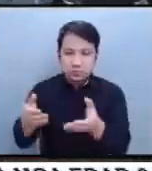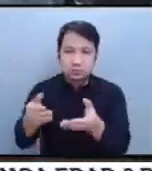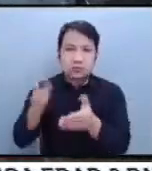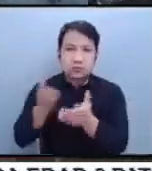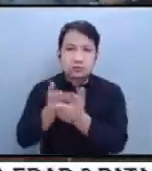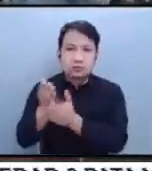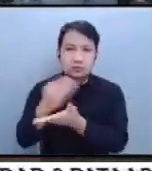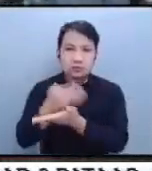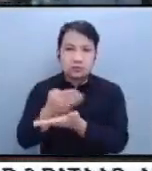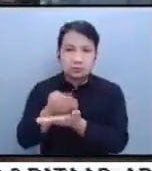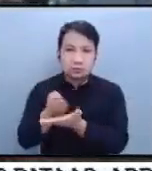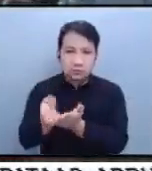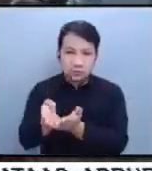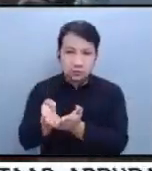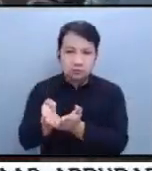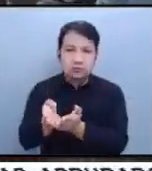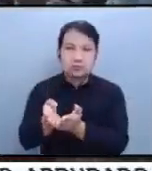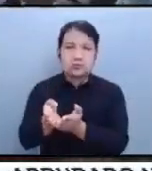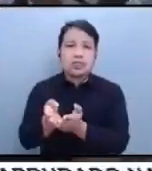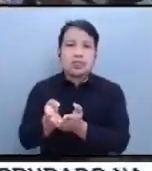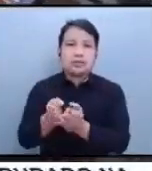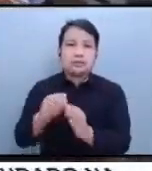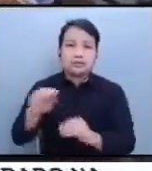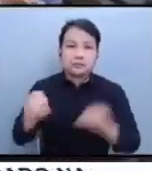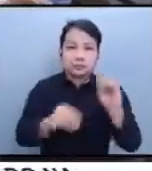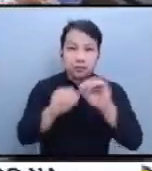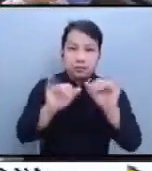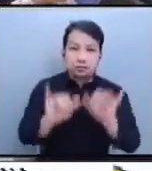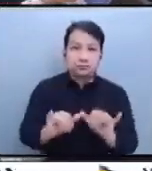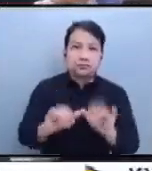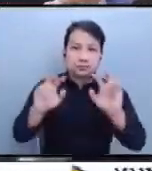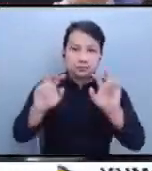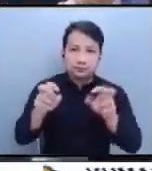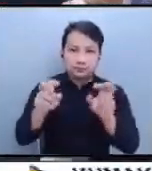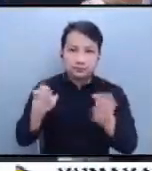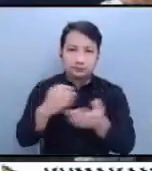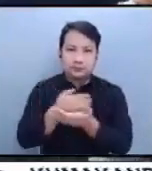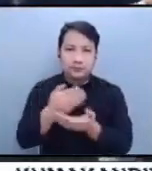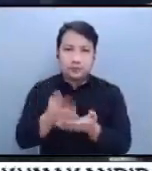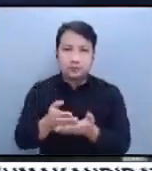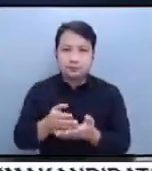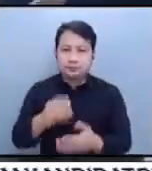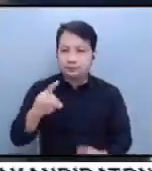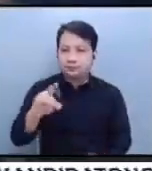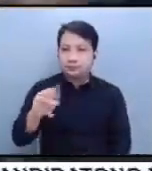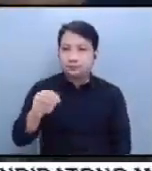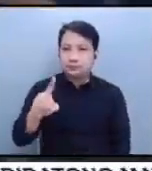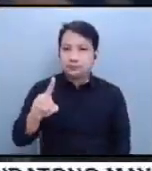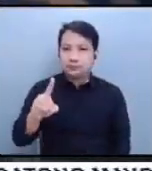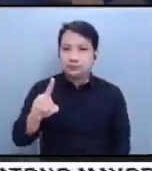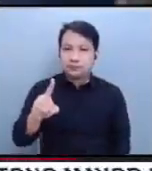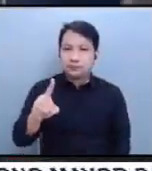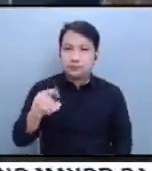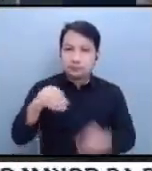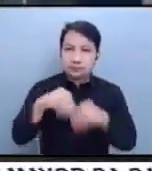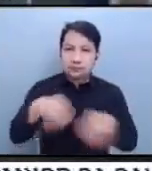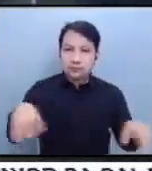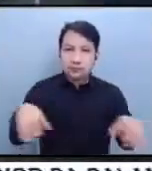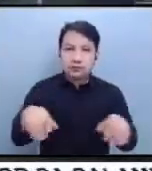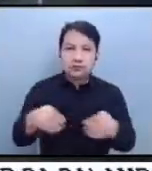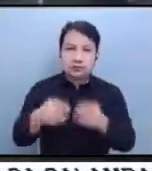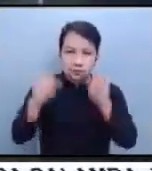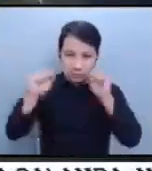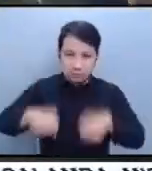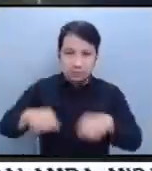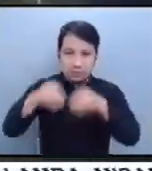ang barangay magkakaroon ng share doon sa tinatawag na downloading ng ating national budget, kaya-kayang bigyan ang lahat